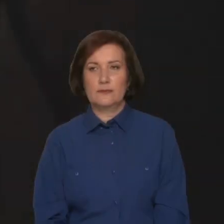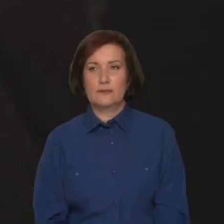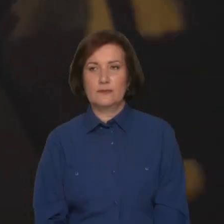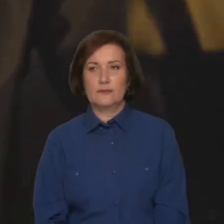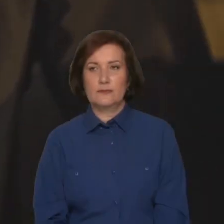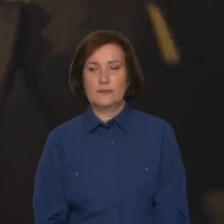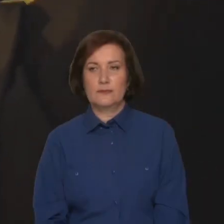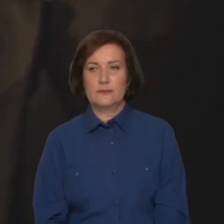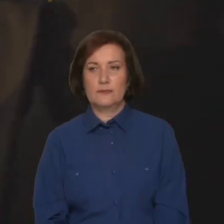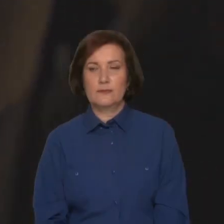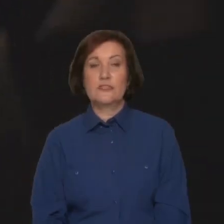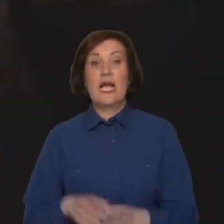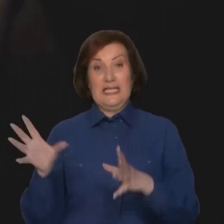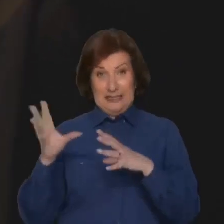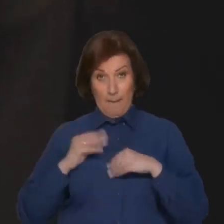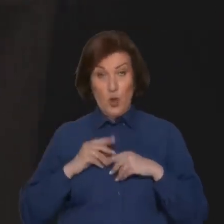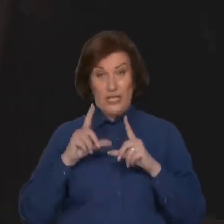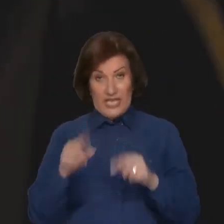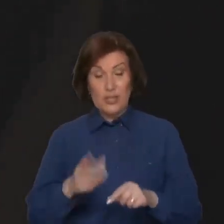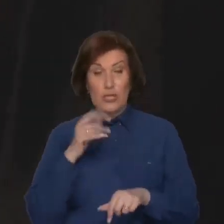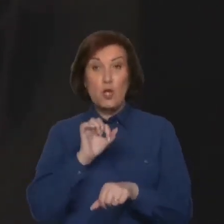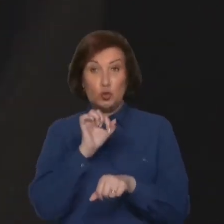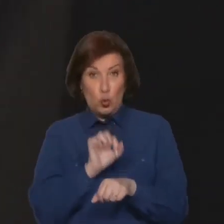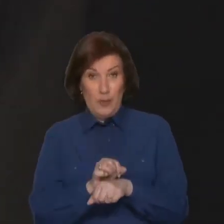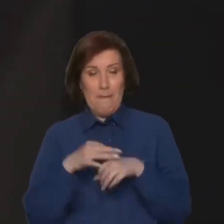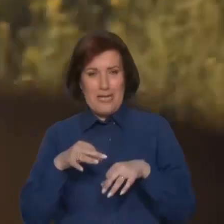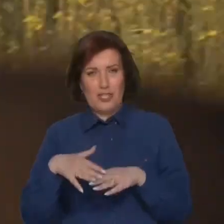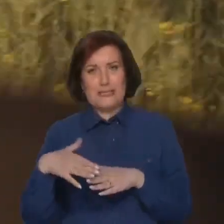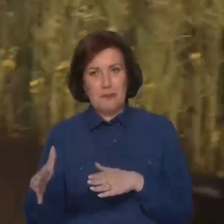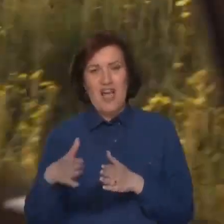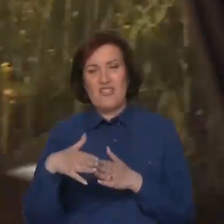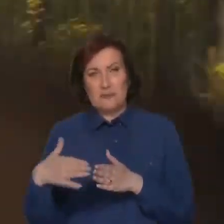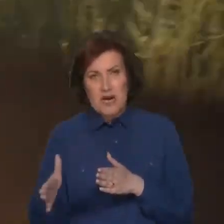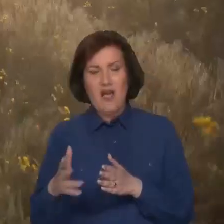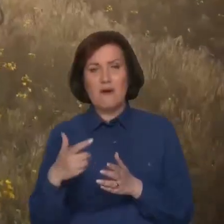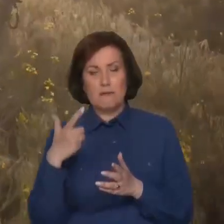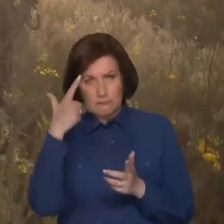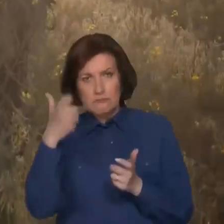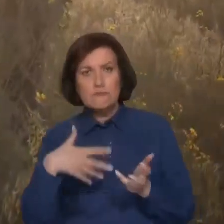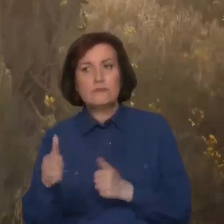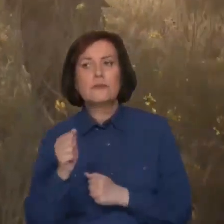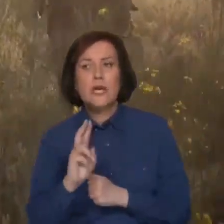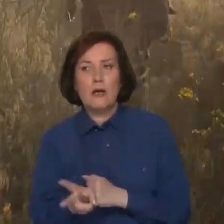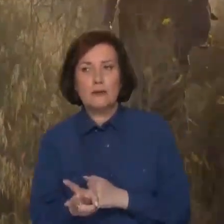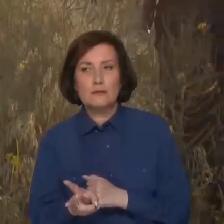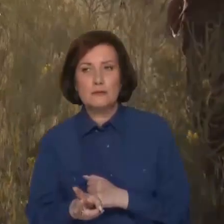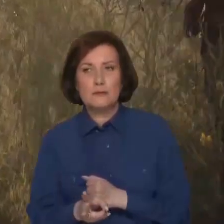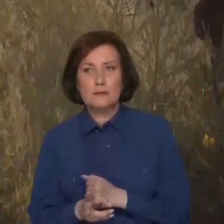Ідеш за мною, коли я зупинюся, машину справа від мене. Справа від мене, як прийду.